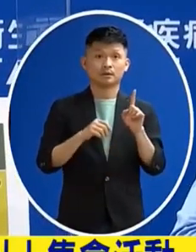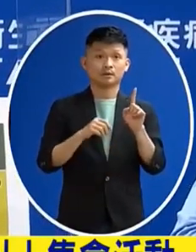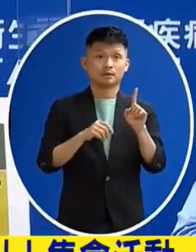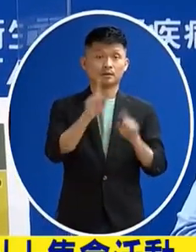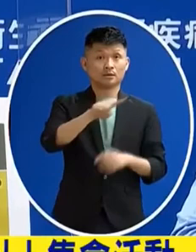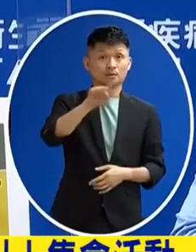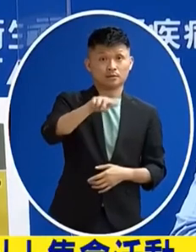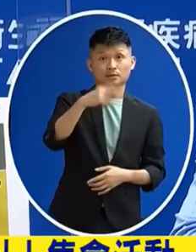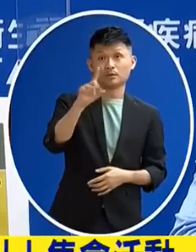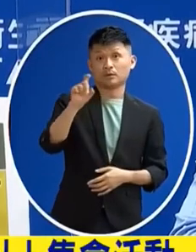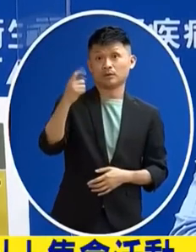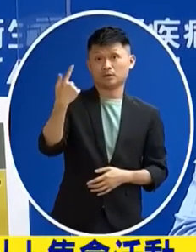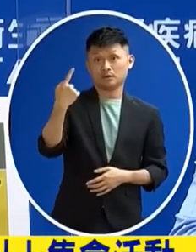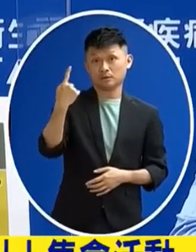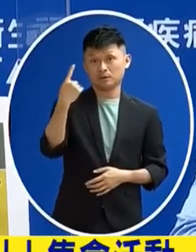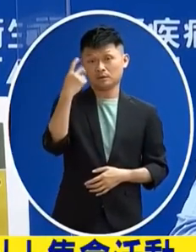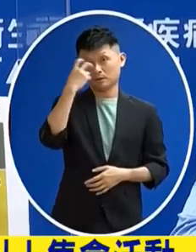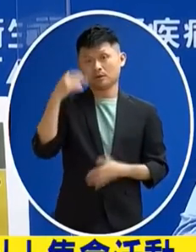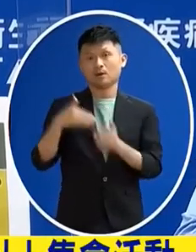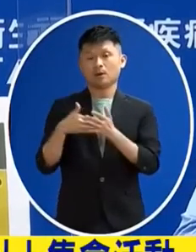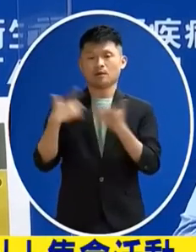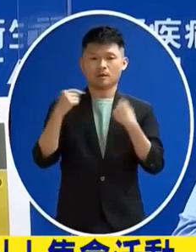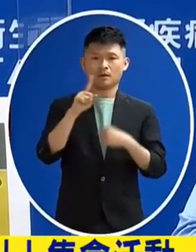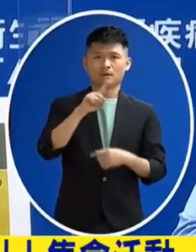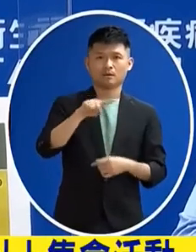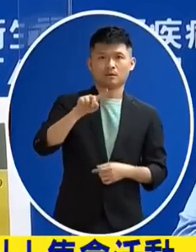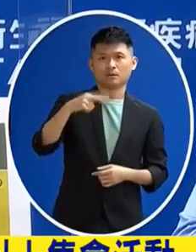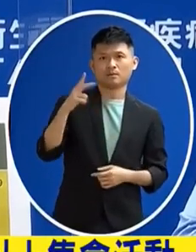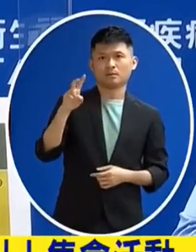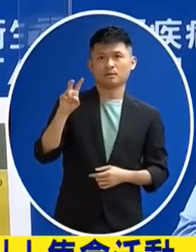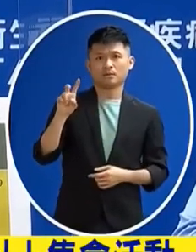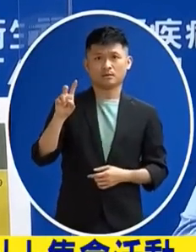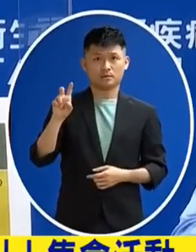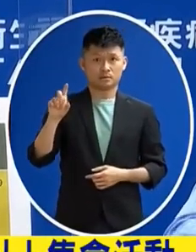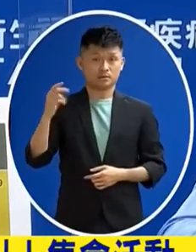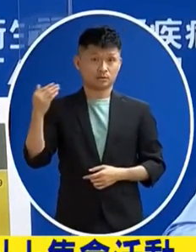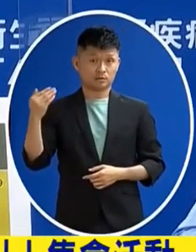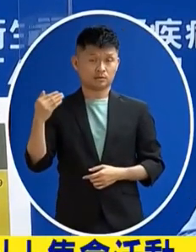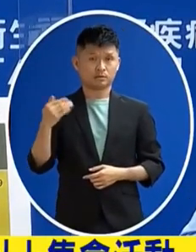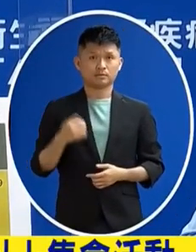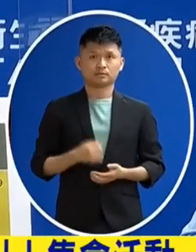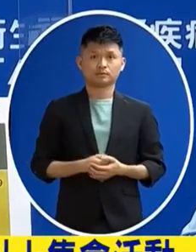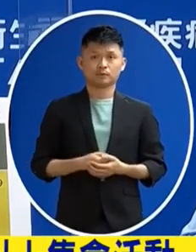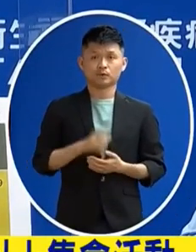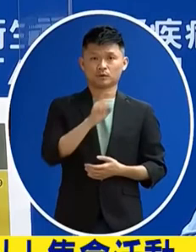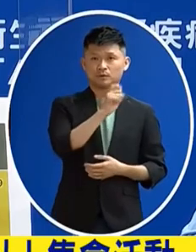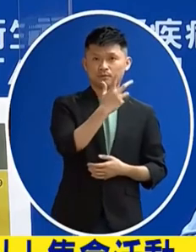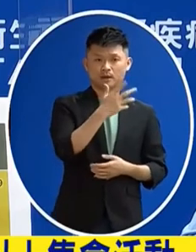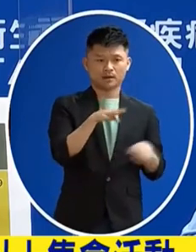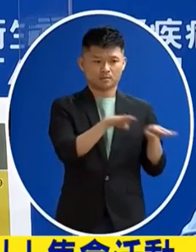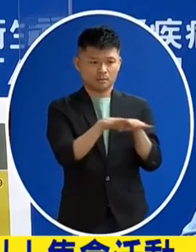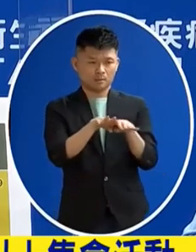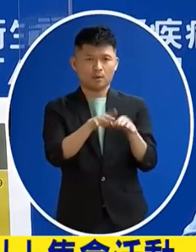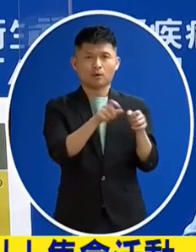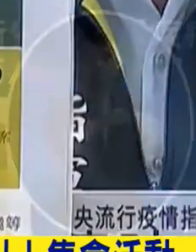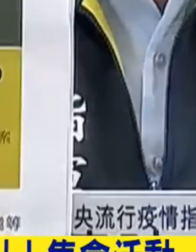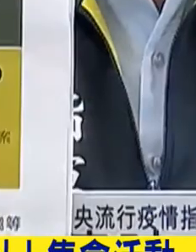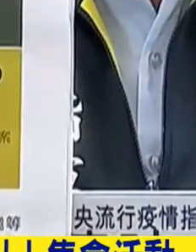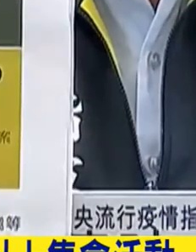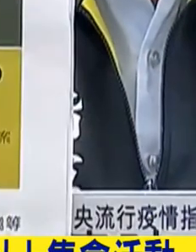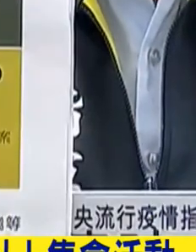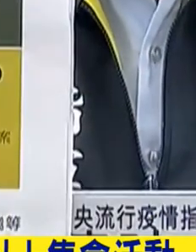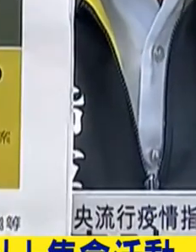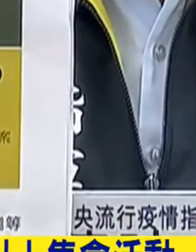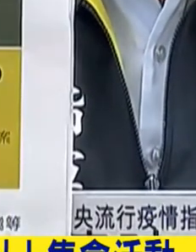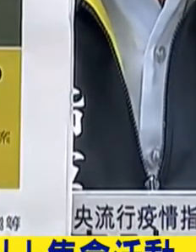126人哈，总共讲的126班，1279人。那因为18名哈，都是属于就是说休长假、留职、停薪、